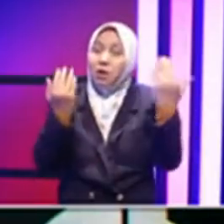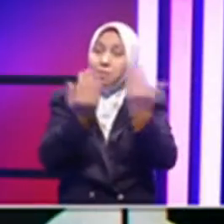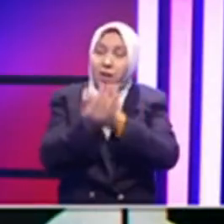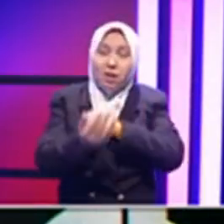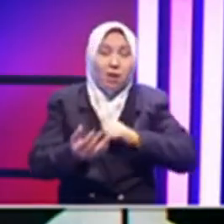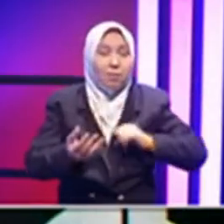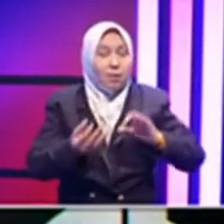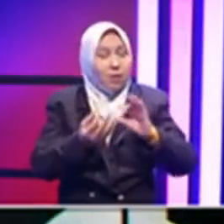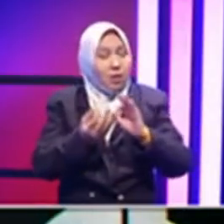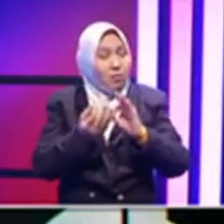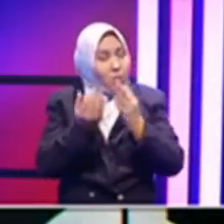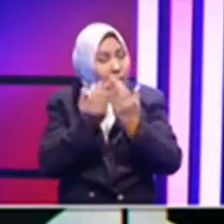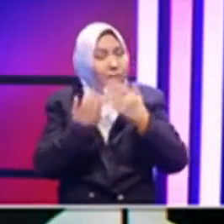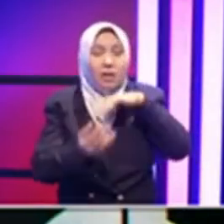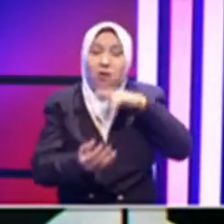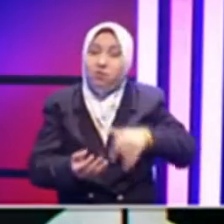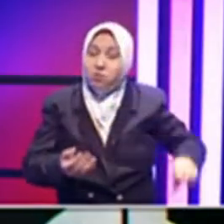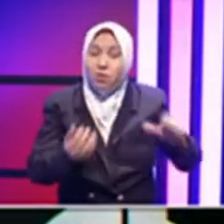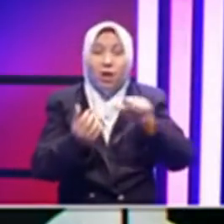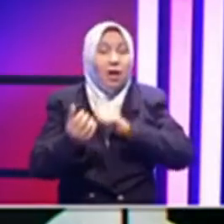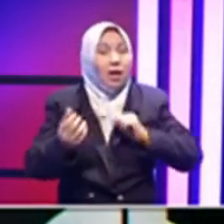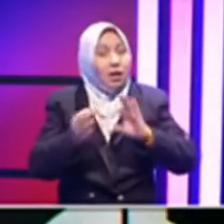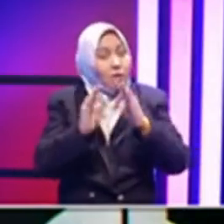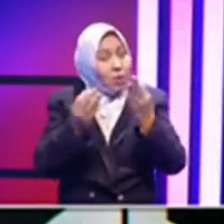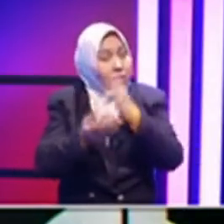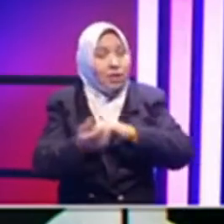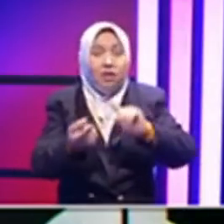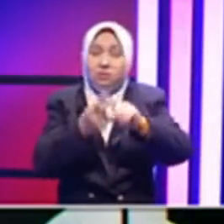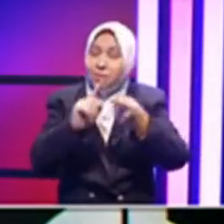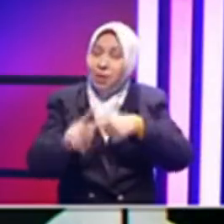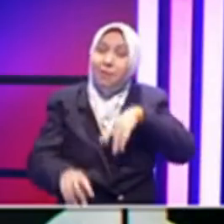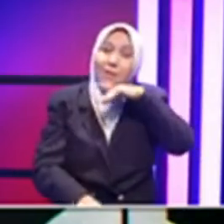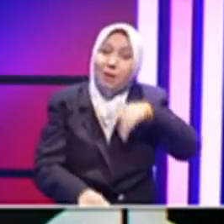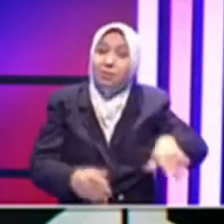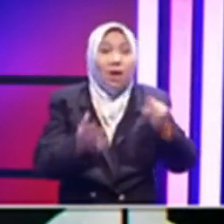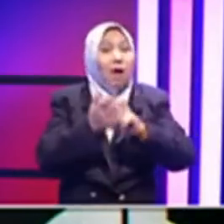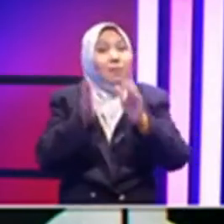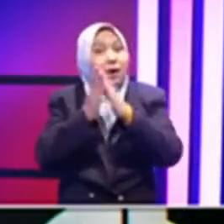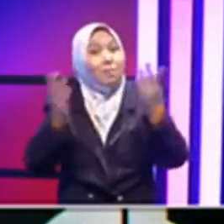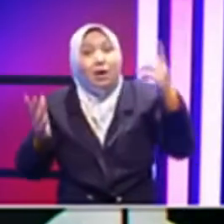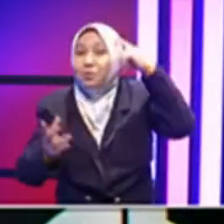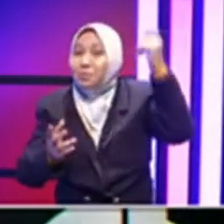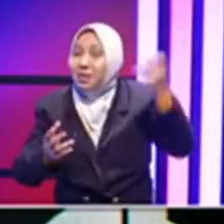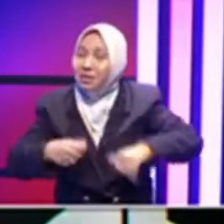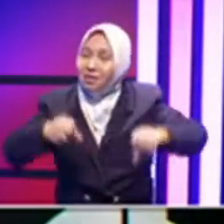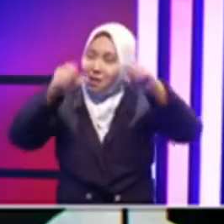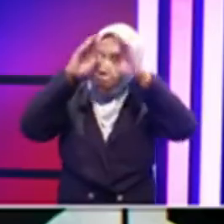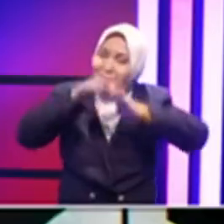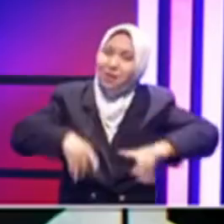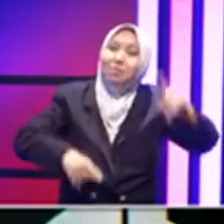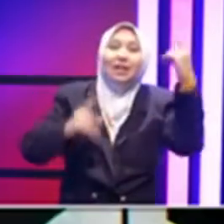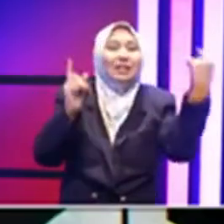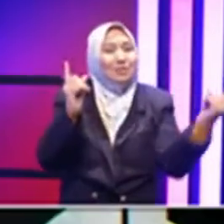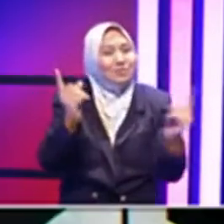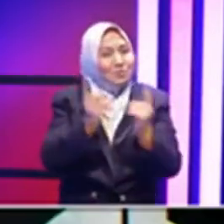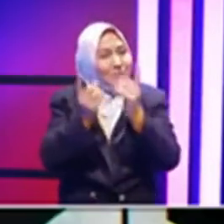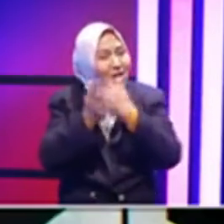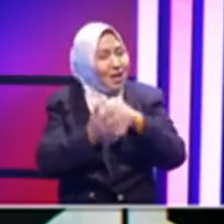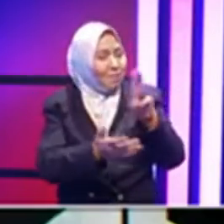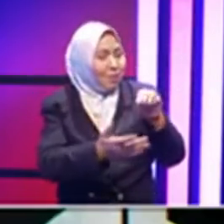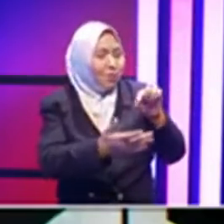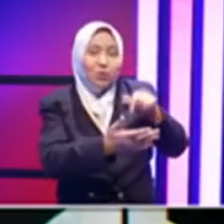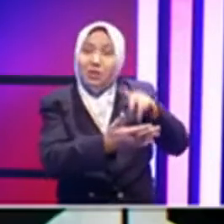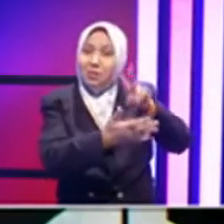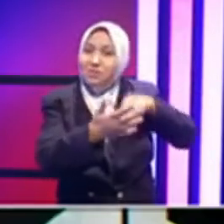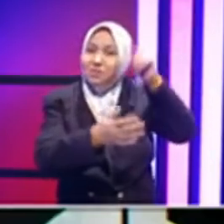سيدنا محمد وعلى آله wasahbihi ajma'in. Amma ba'du. Apa khabar tuan-tuan dan puan yang dirahmati Allah sekalian? Kita bertemu dalam My Quran Time, baca